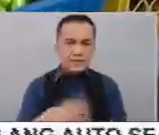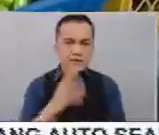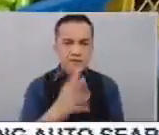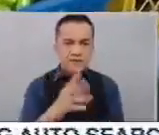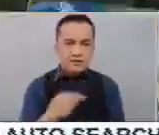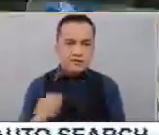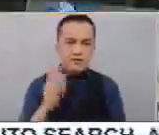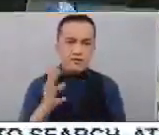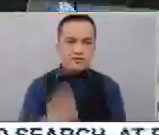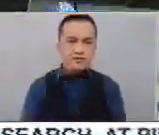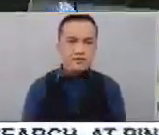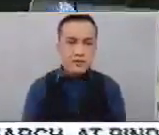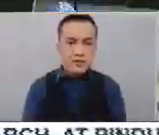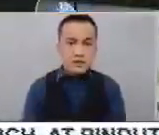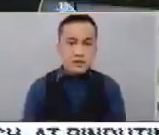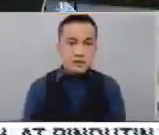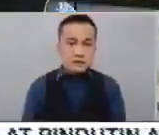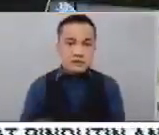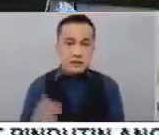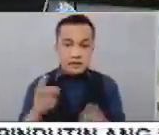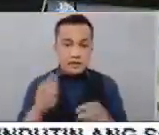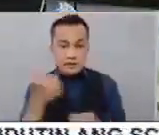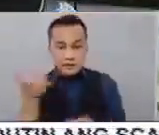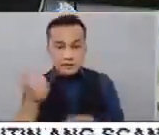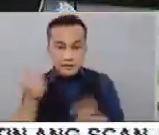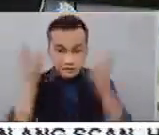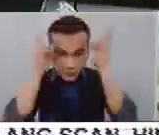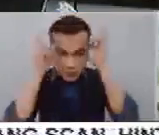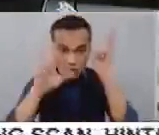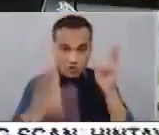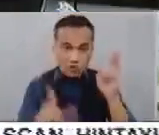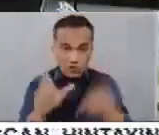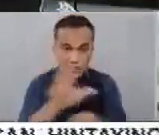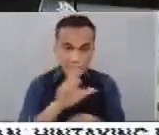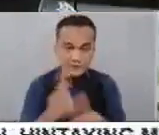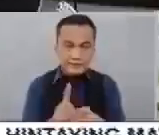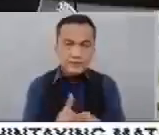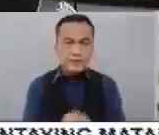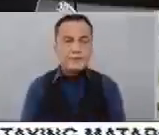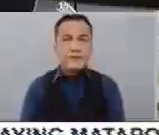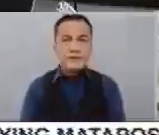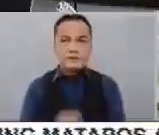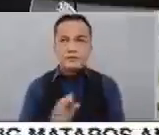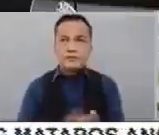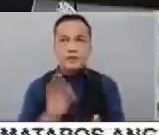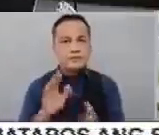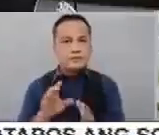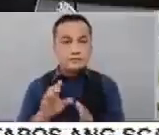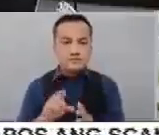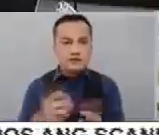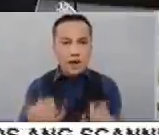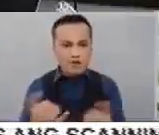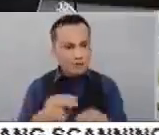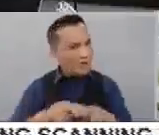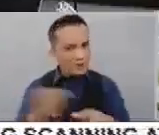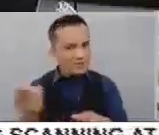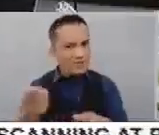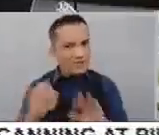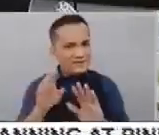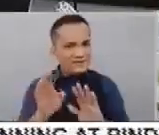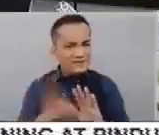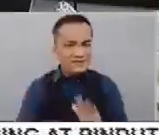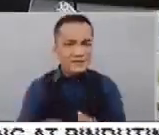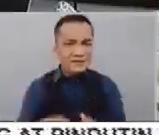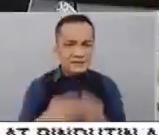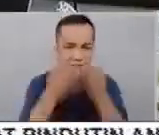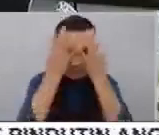tindera ng gulay at ayon nga sa kanila, tumaas talaga yung presyo ng mga Highland vegetables dahil nga yan ay inaangkat